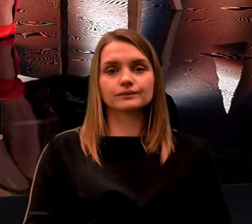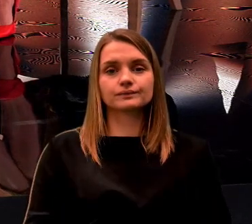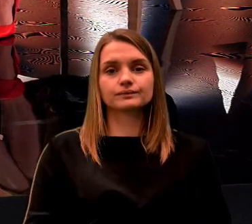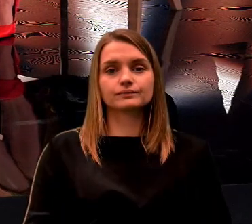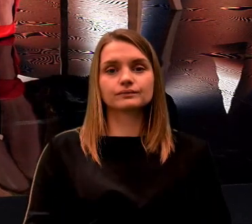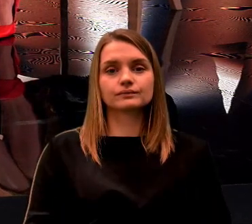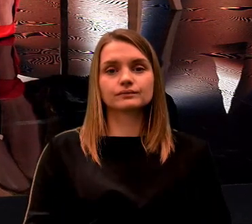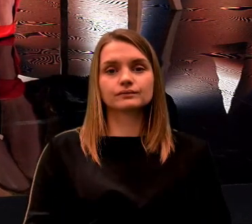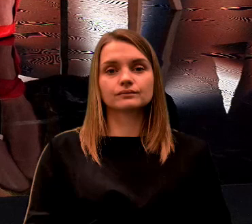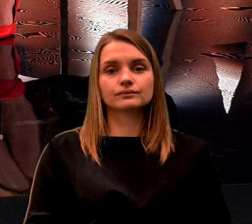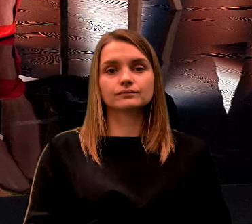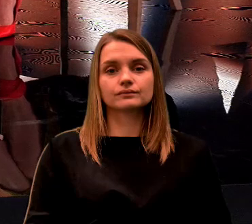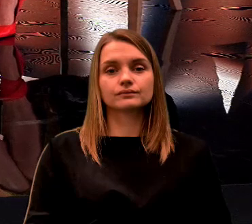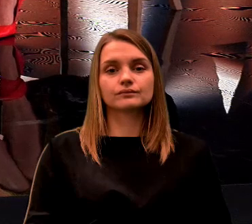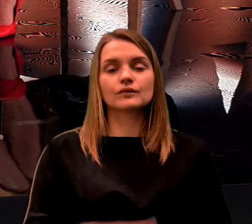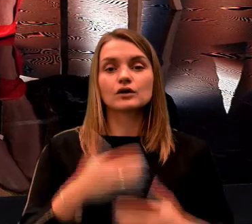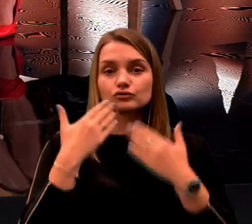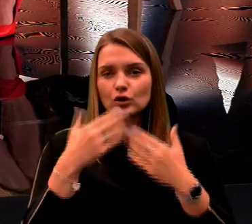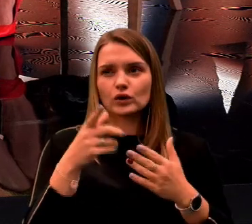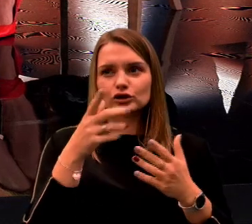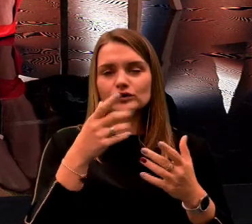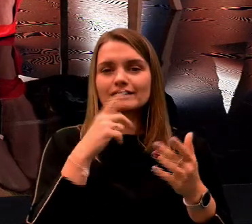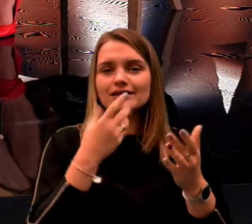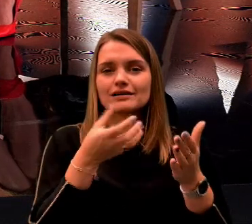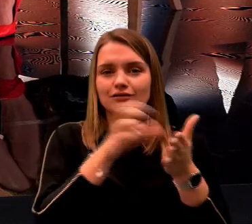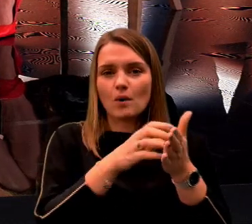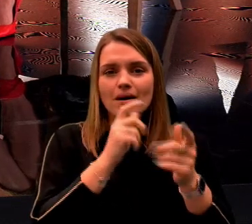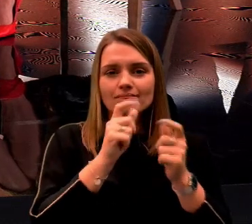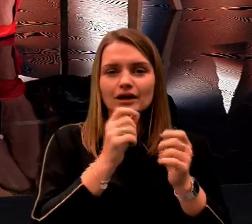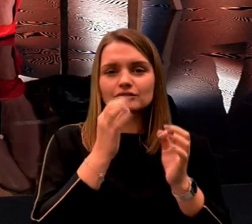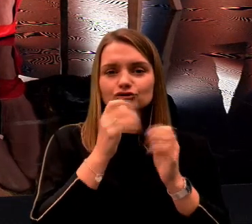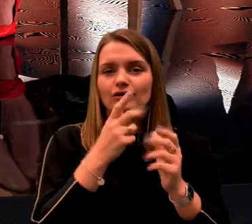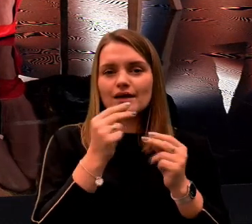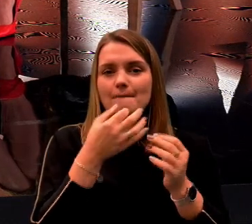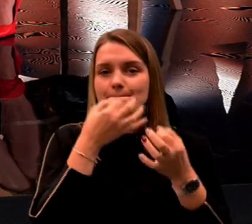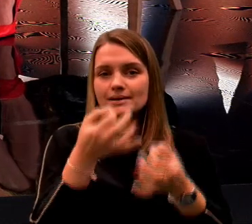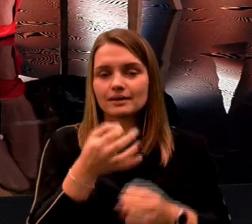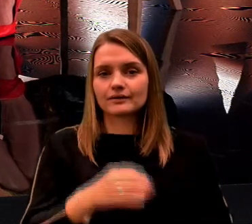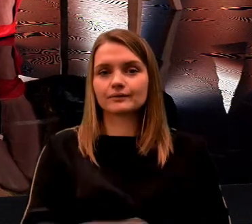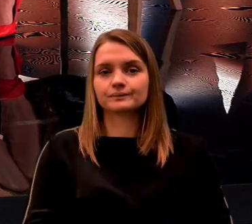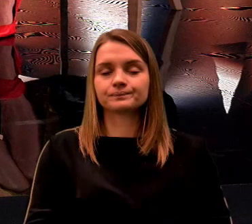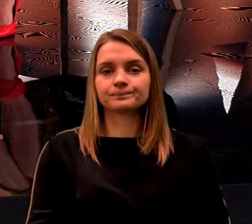Dzięki bardzo. Rozumiem, że to komentarz, nie pytanie. I tutaj jeszcze mamy pana.